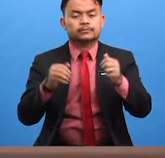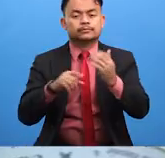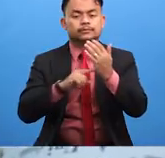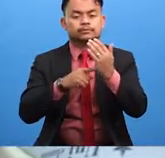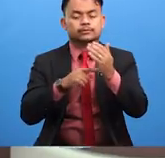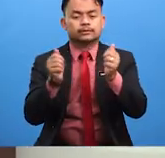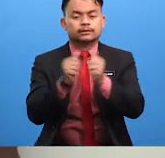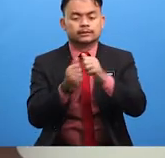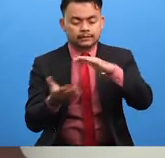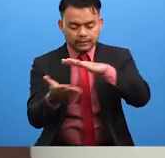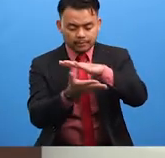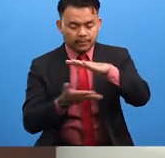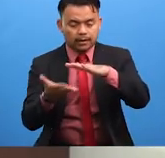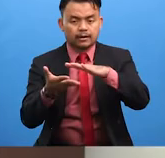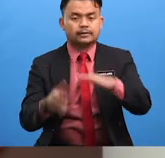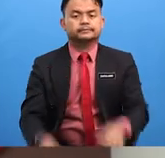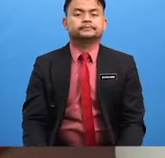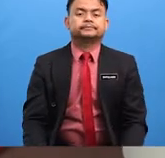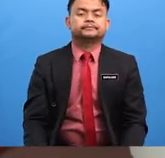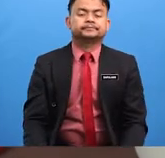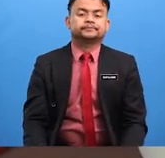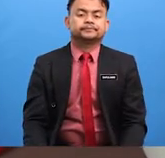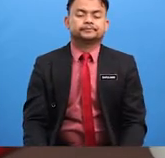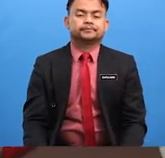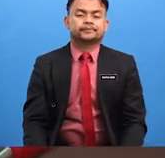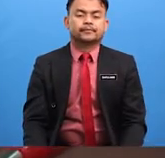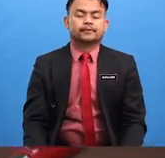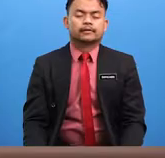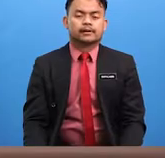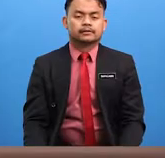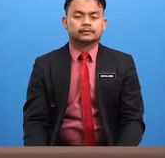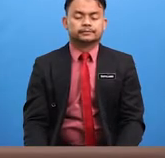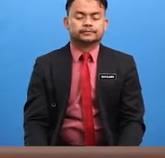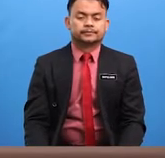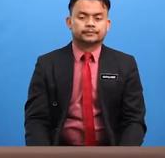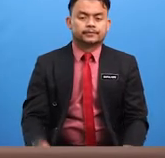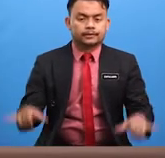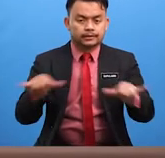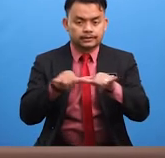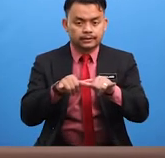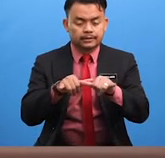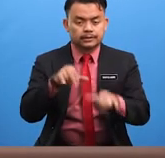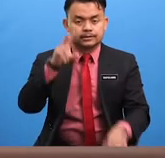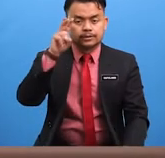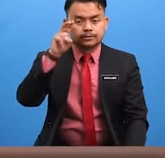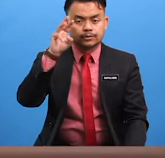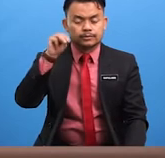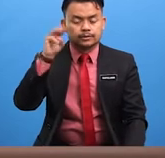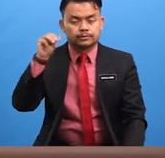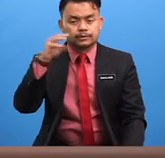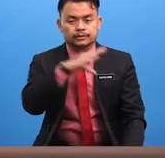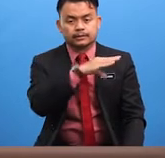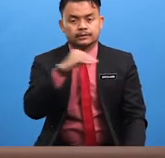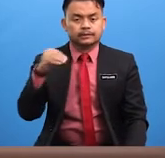Bermula dengan pemotongan tiang rotan anyaman yang bersaiz 2 mm dengan panjangnya 30 inci sebanyak 14